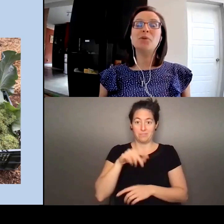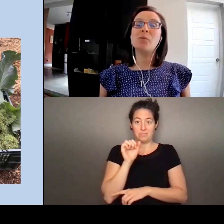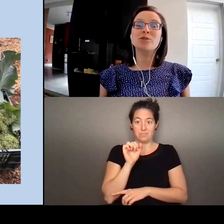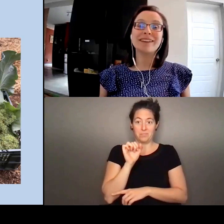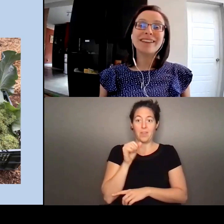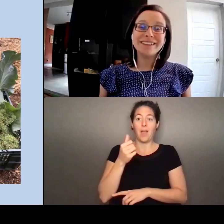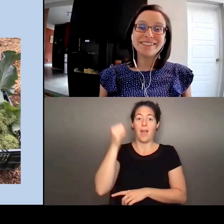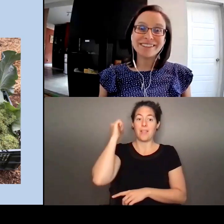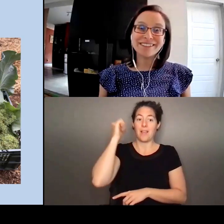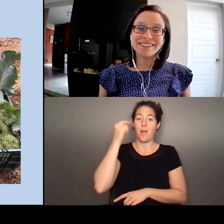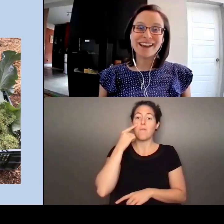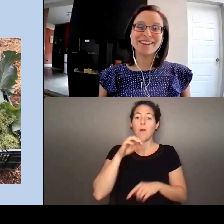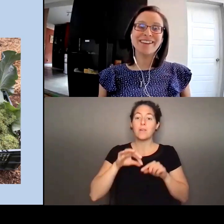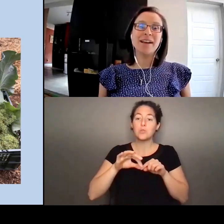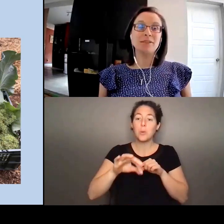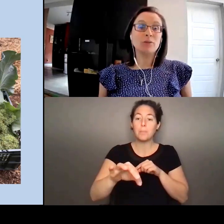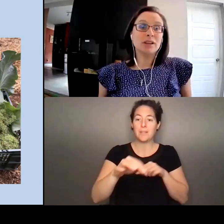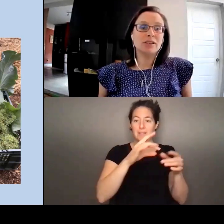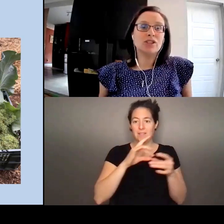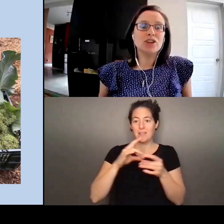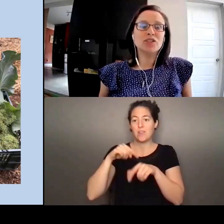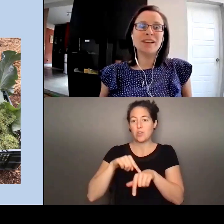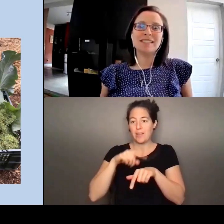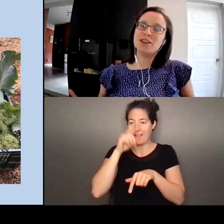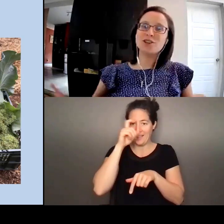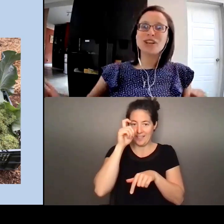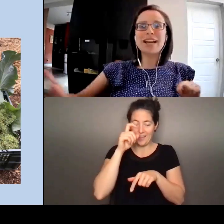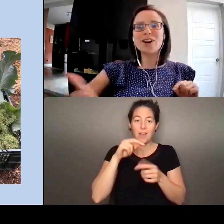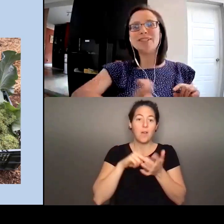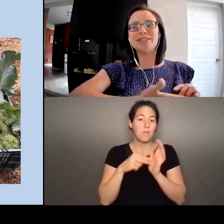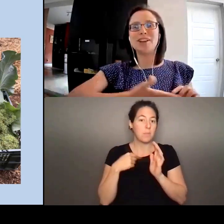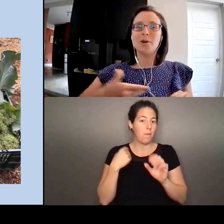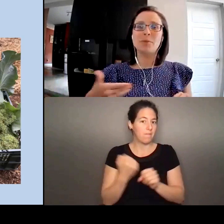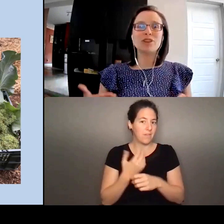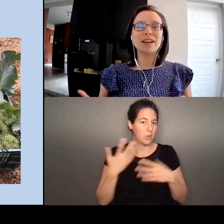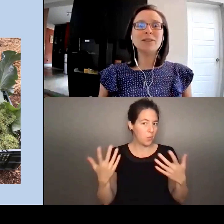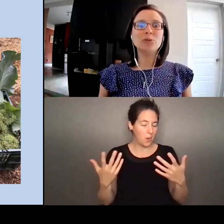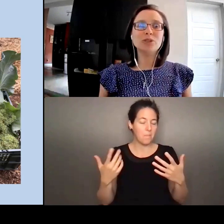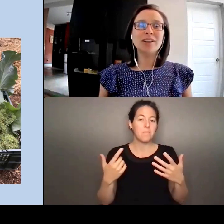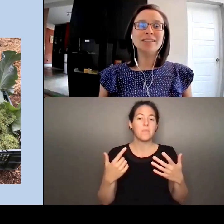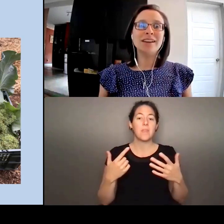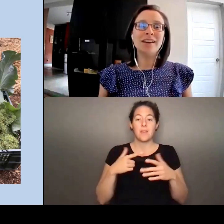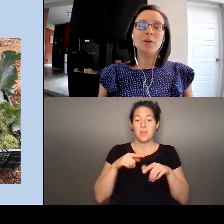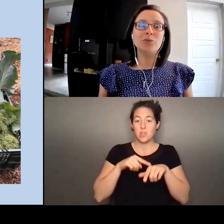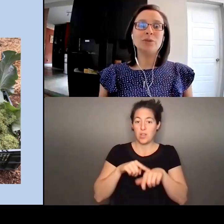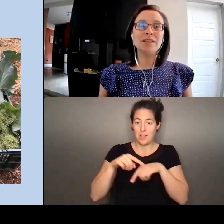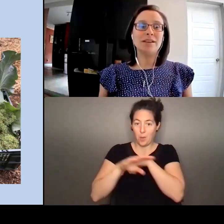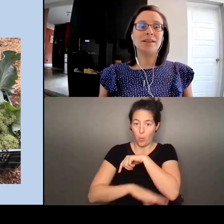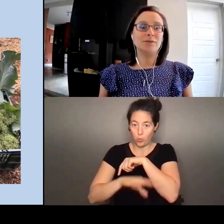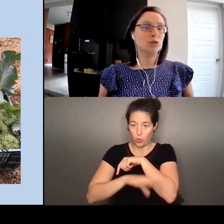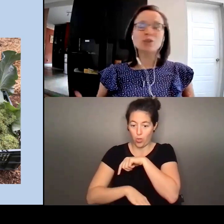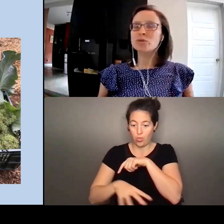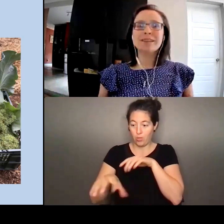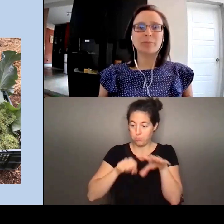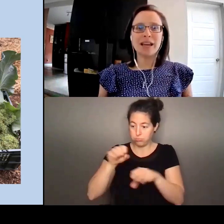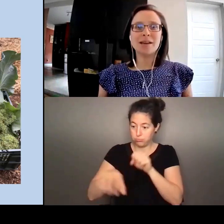semis pour mon jardin d'été. Hein? Donc, ce que je fais, c'est que je récolte mon jardin d'automne, puis